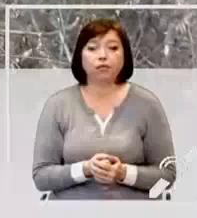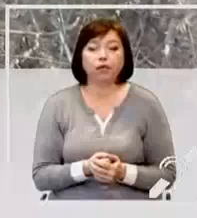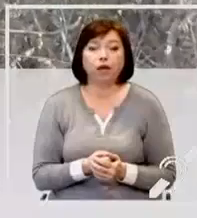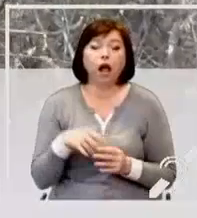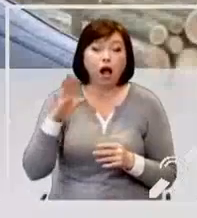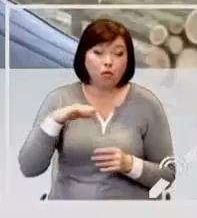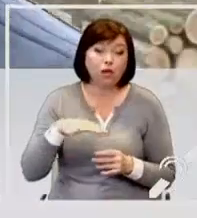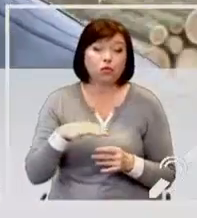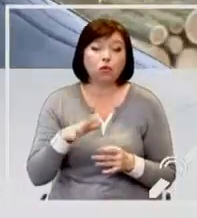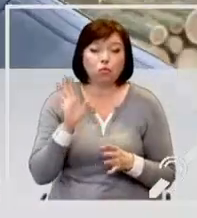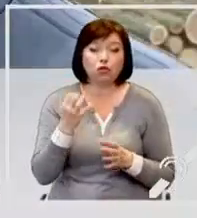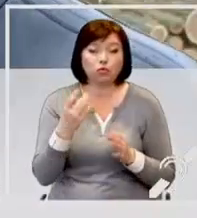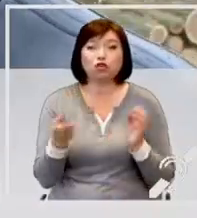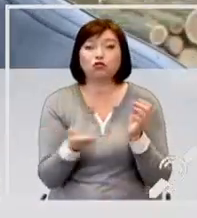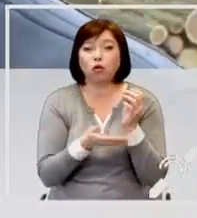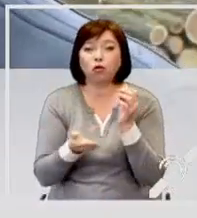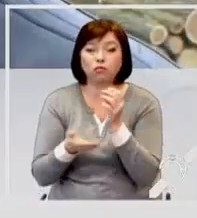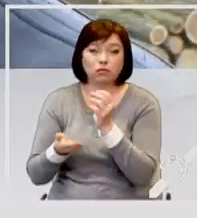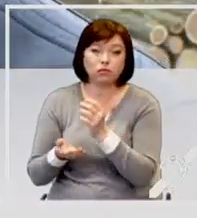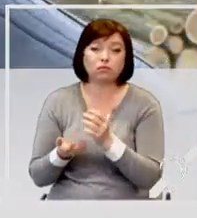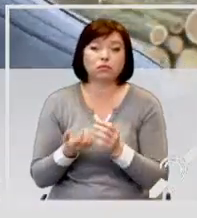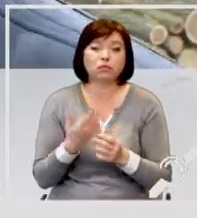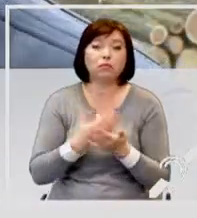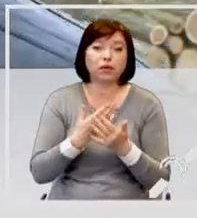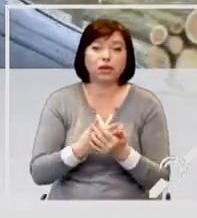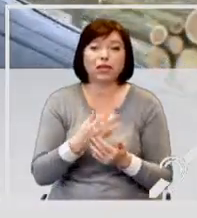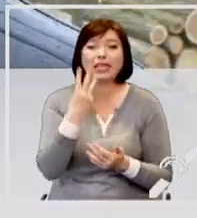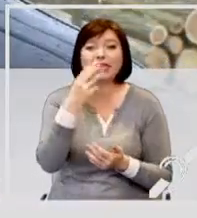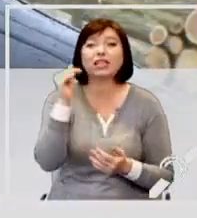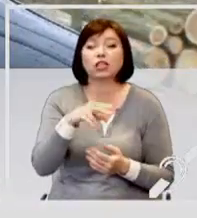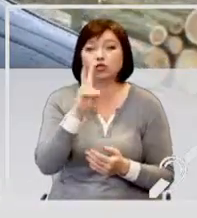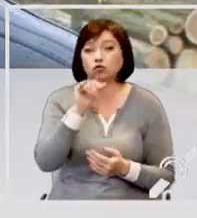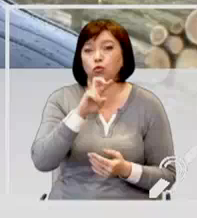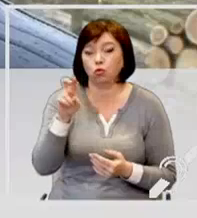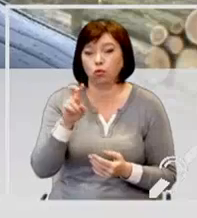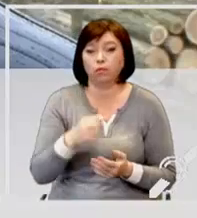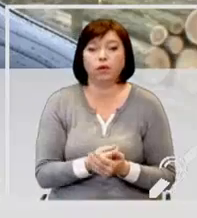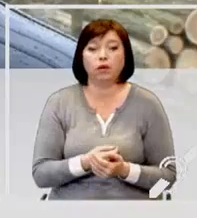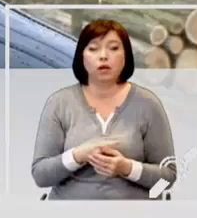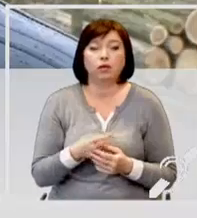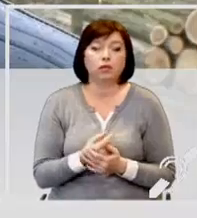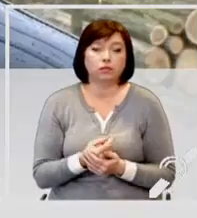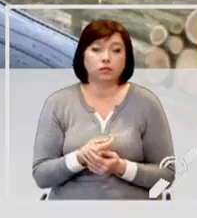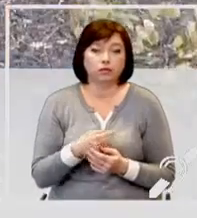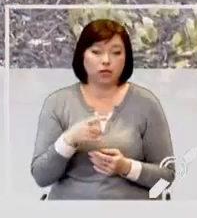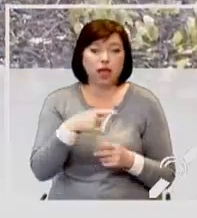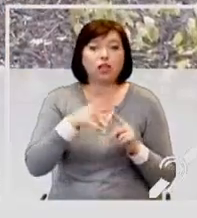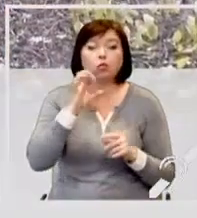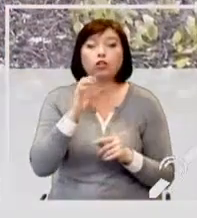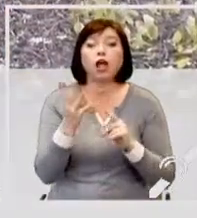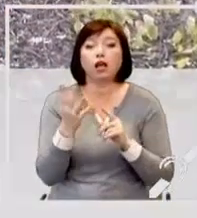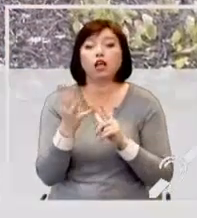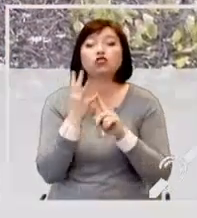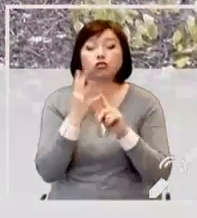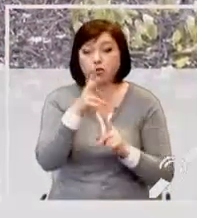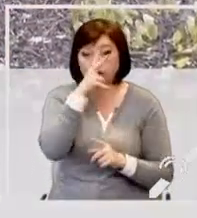Cred că urmează să defrișăm încă, mai avem încă în jurul la vreo 3000 de cuburi de defrișat pe trimestru 4. Asta